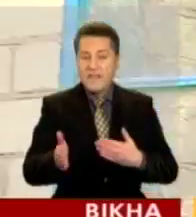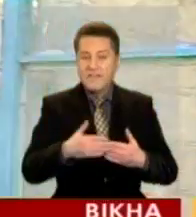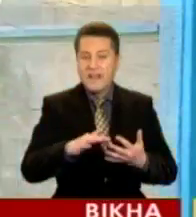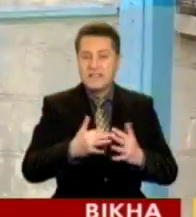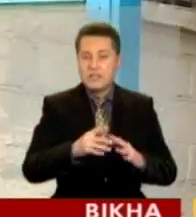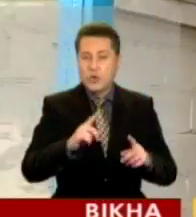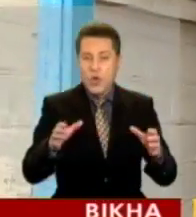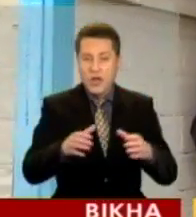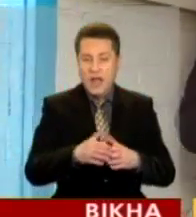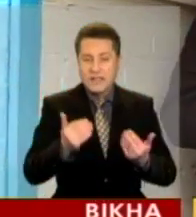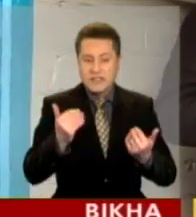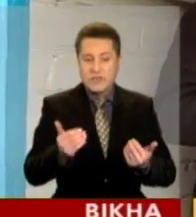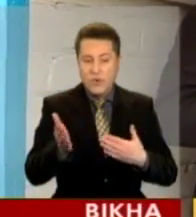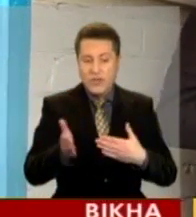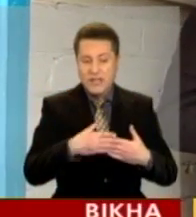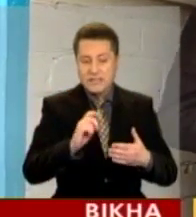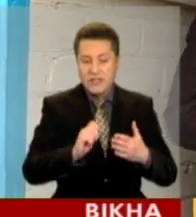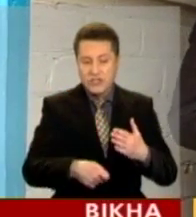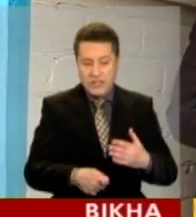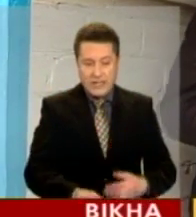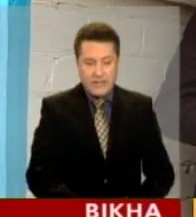сільської ради сьогодні зачинені.